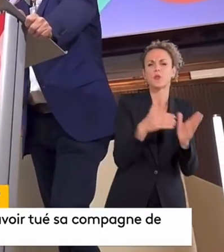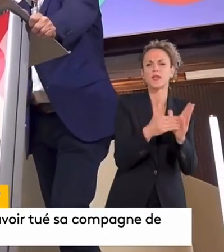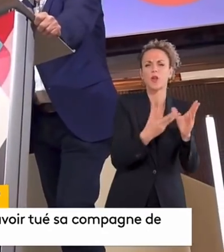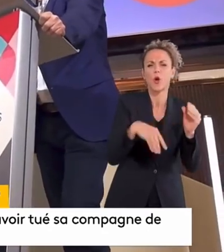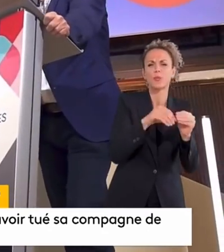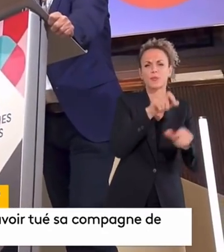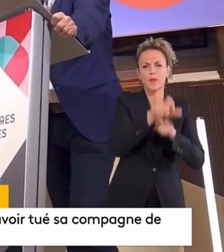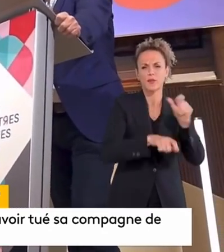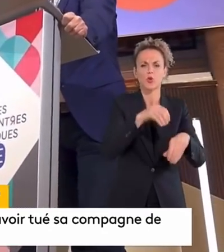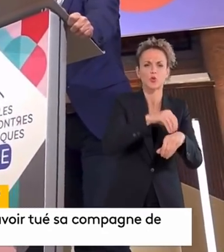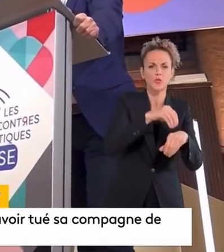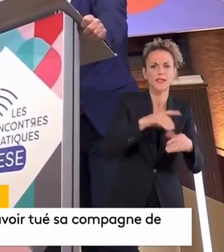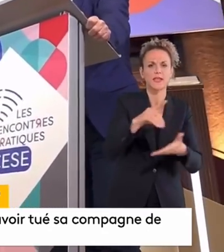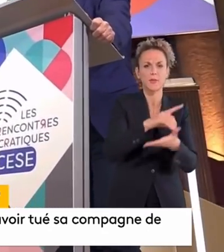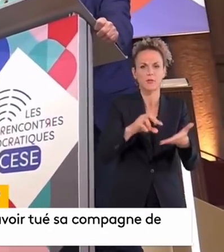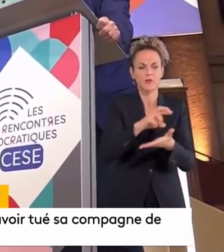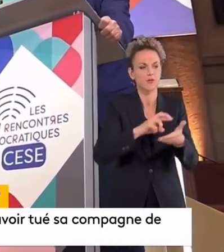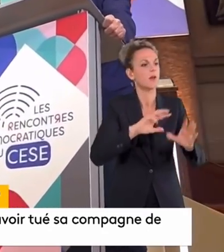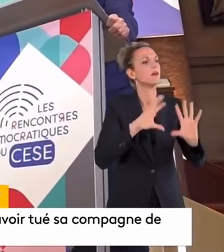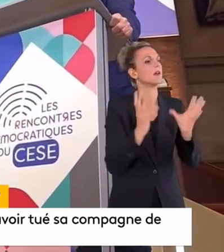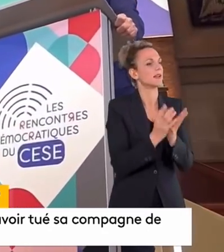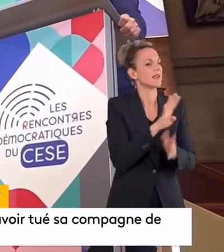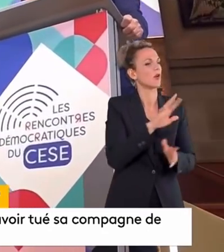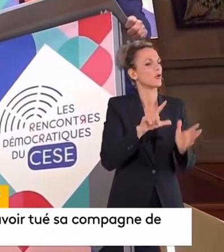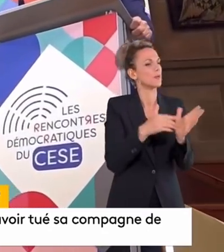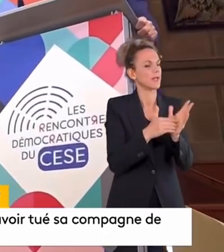départementaux, régionaux et les parlementaires. 42 000.